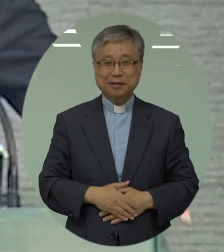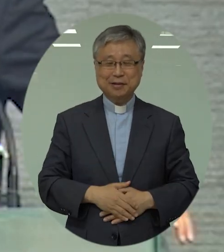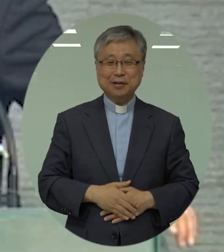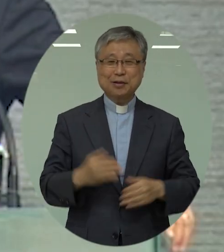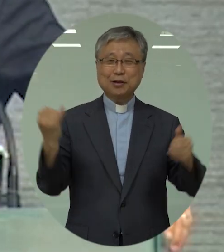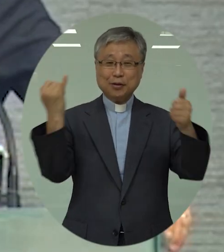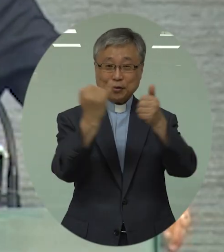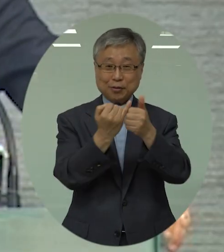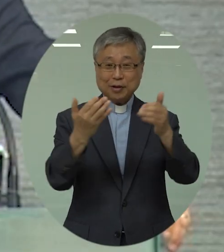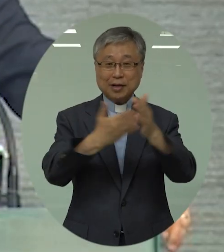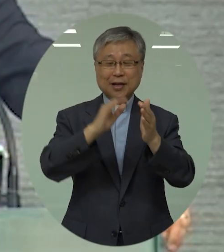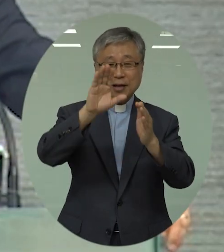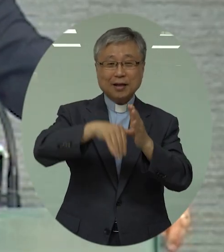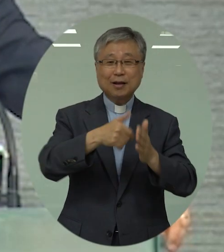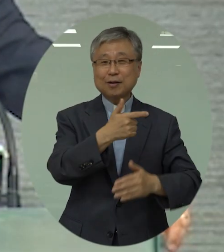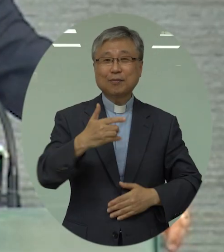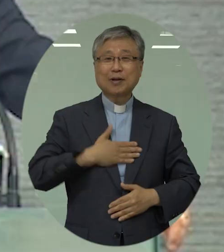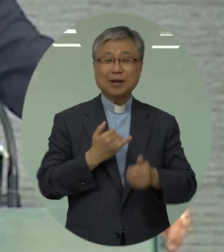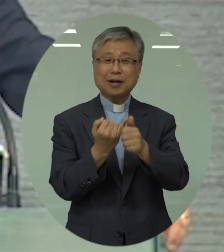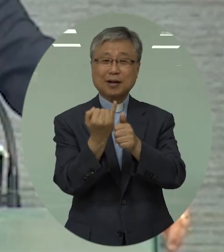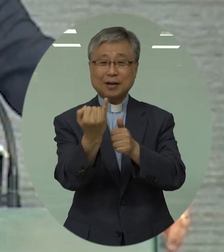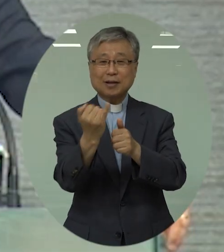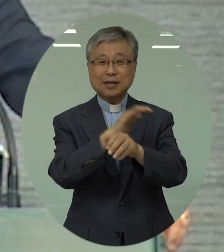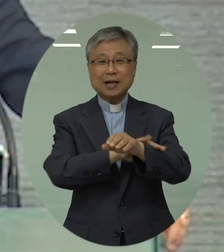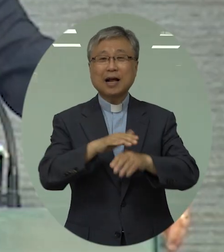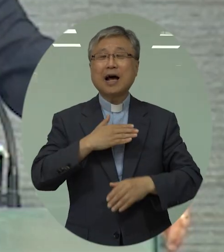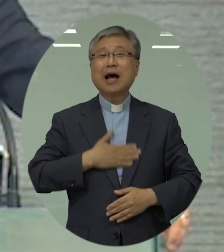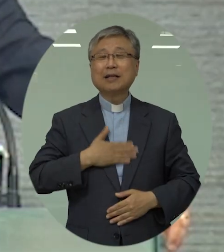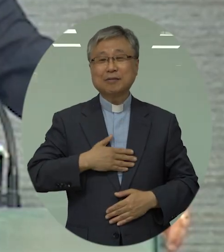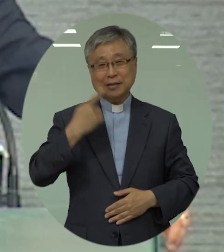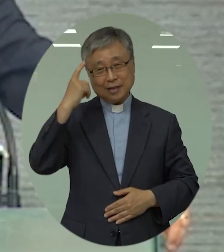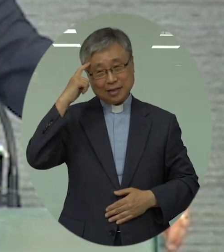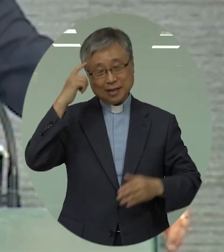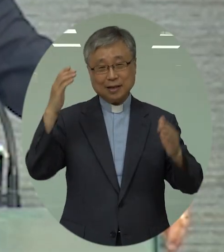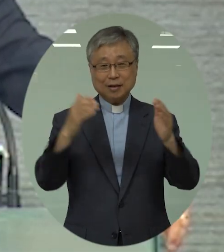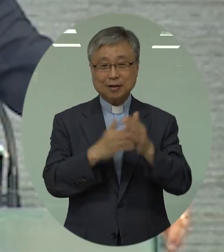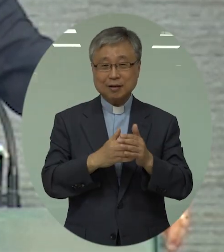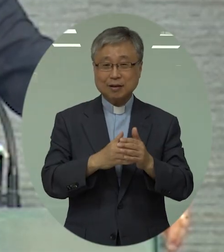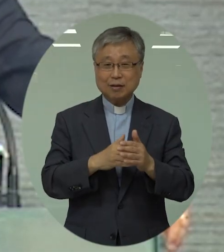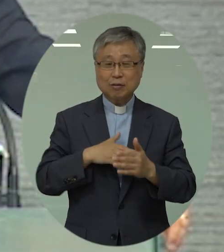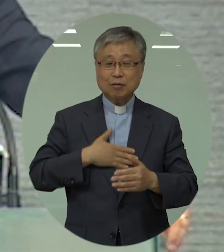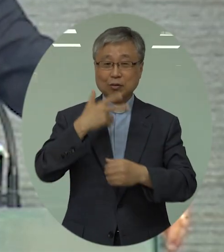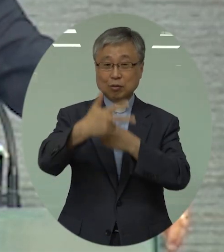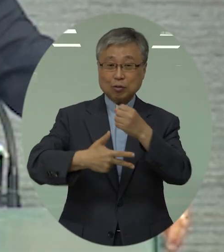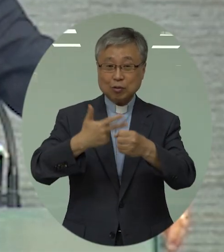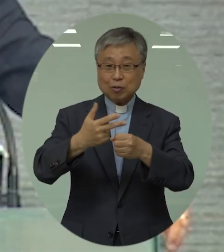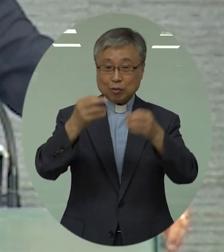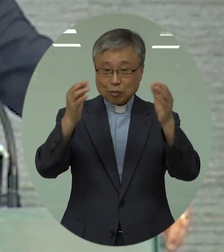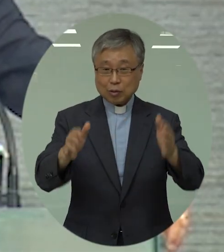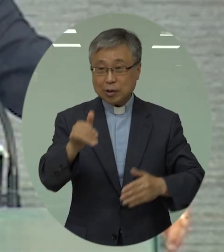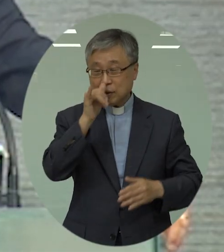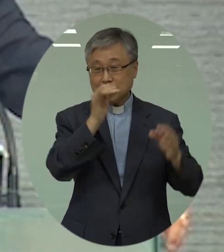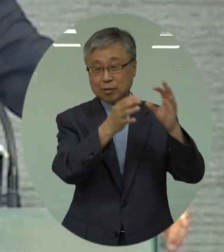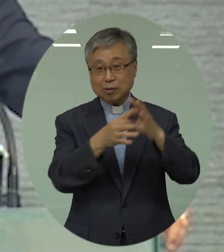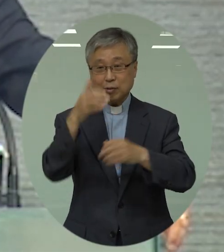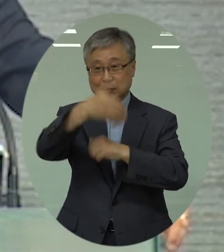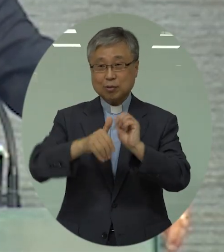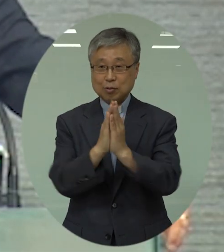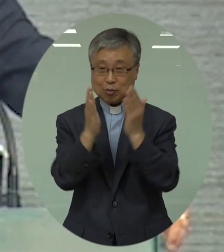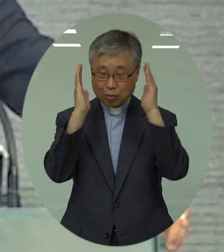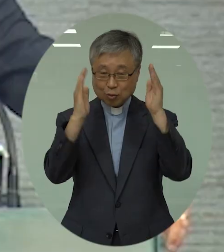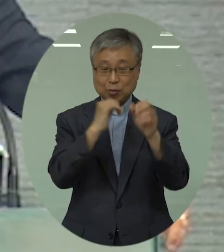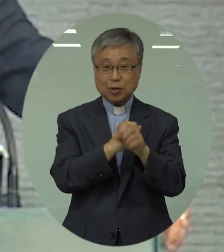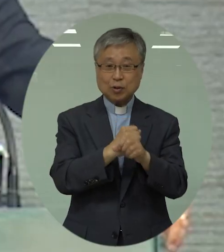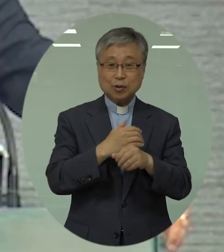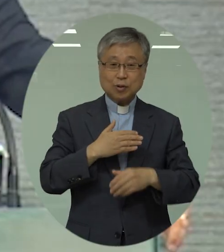그래서 결혼했을 때 나는 너무나 내 아내를 잘 안다고 생각을 했어요. 나 7년 동안 있으면서 성경 공부했고 또 내